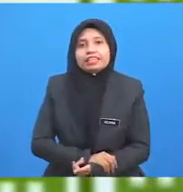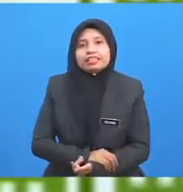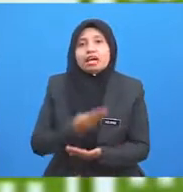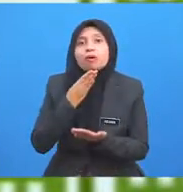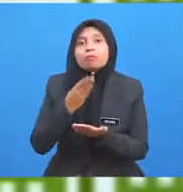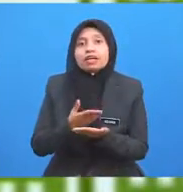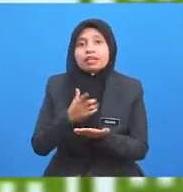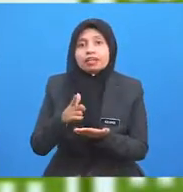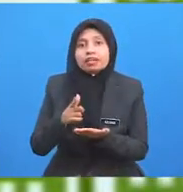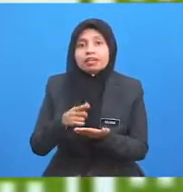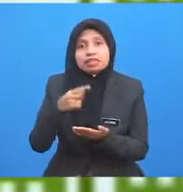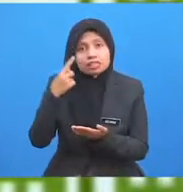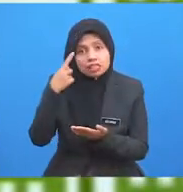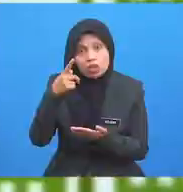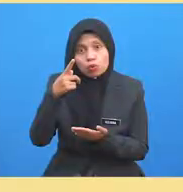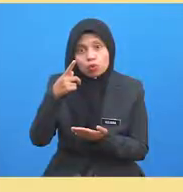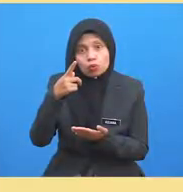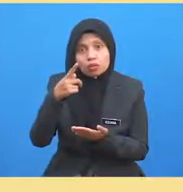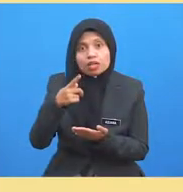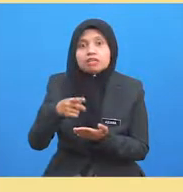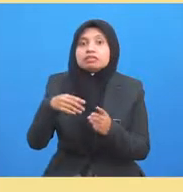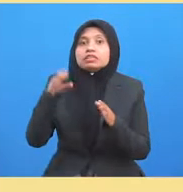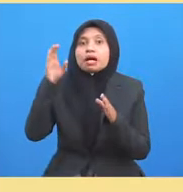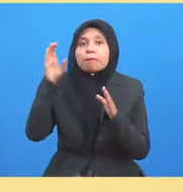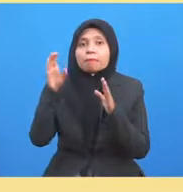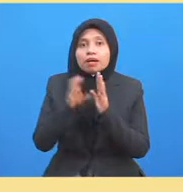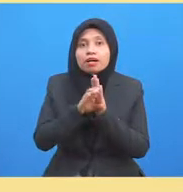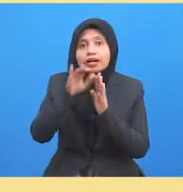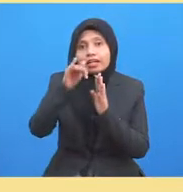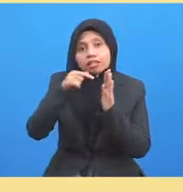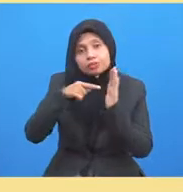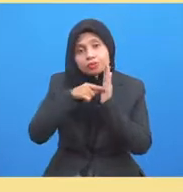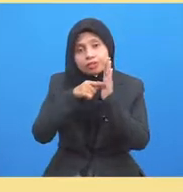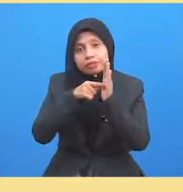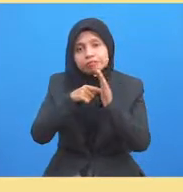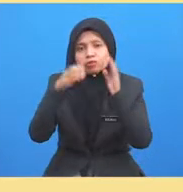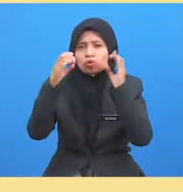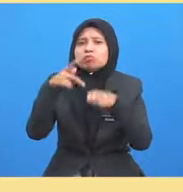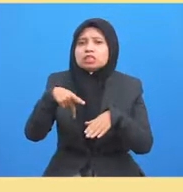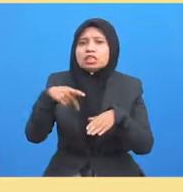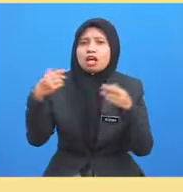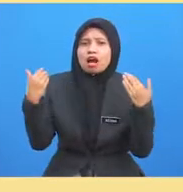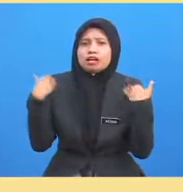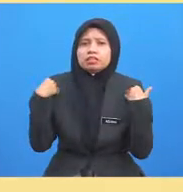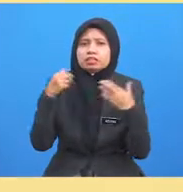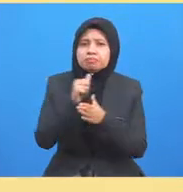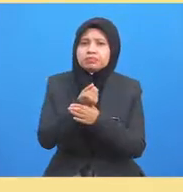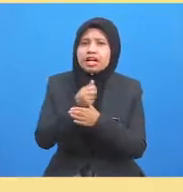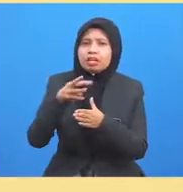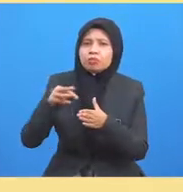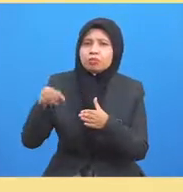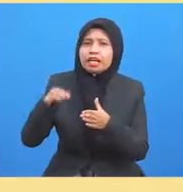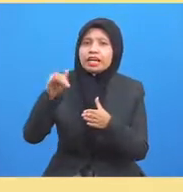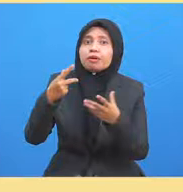Baiklah, perhatikan seketika pada gambar yang dipaparkan ini. Cikgu pasti ada antara murid-murid